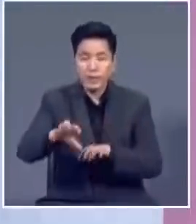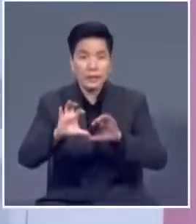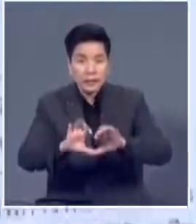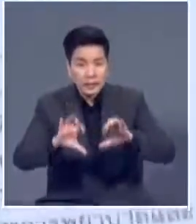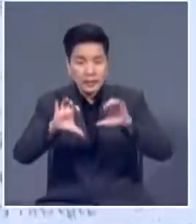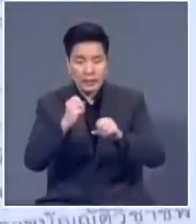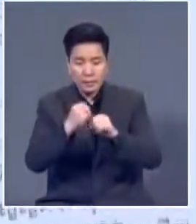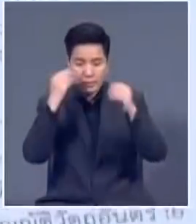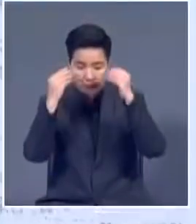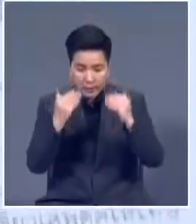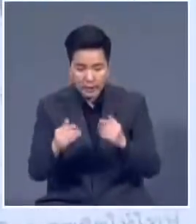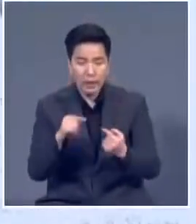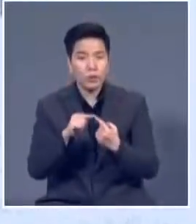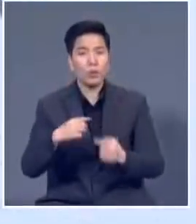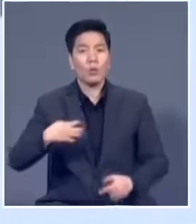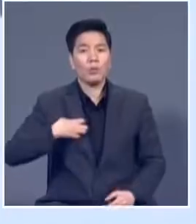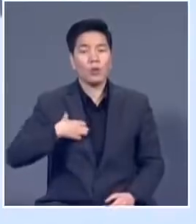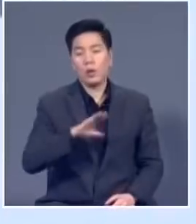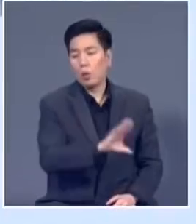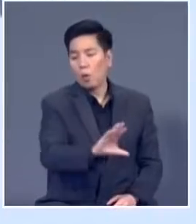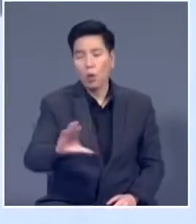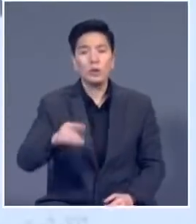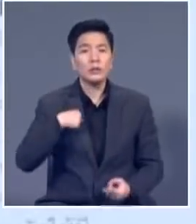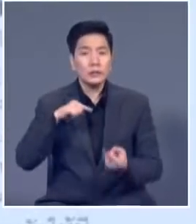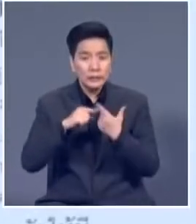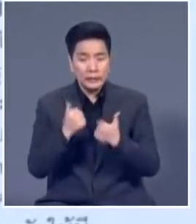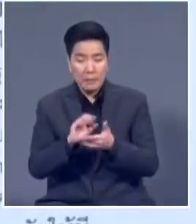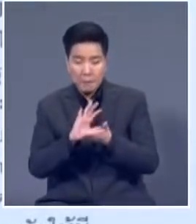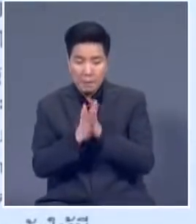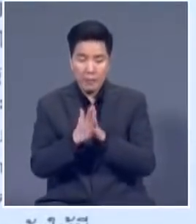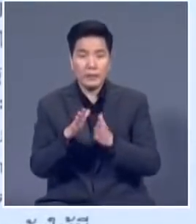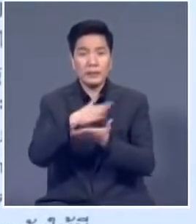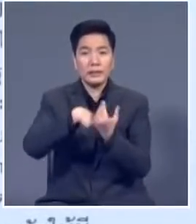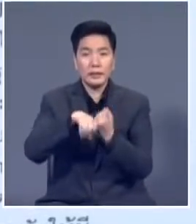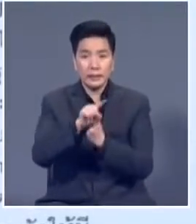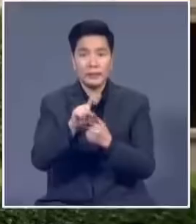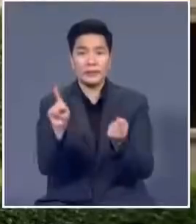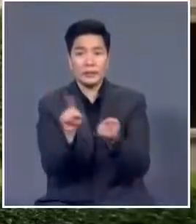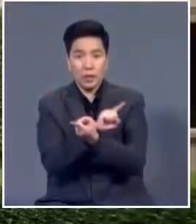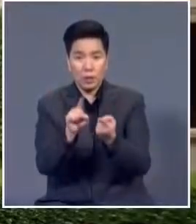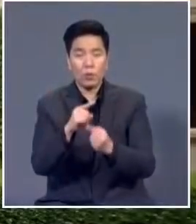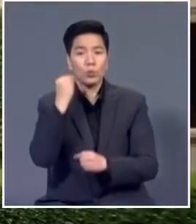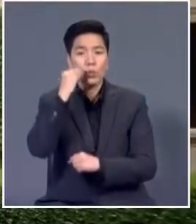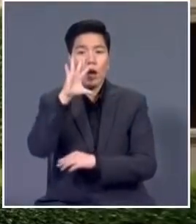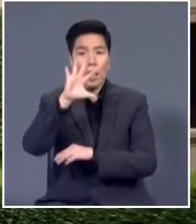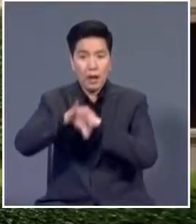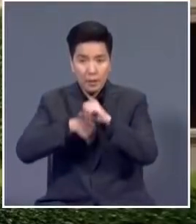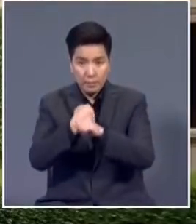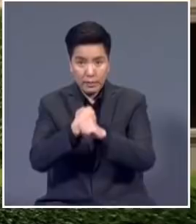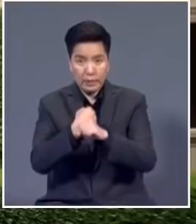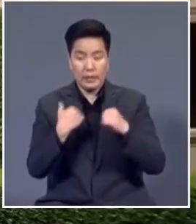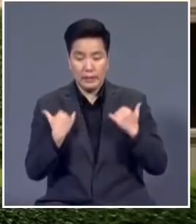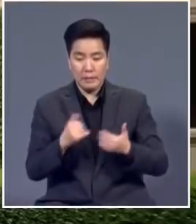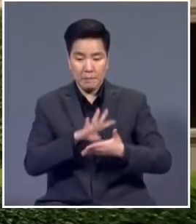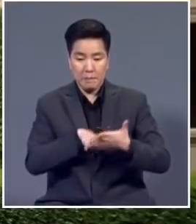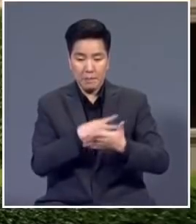รรมให้สอดคล้องต้องกันนะครับทั้งในเรื่องของแผนปฏิรูปแผนพัฒนาเศรษฐกิจและสังคมแห่งชาติทุกๆ5ปีปัจจุบันแผน